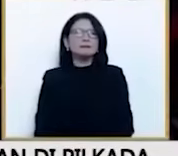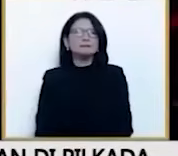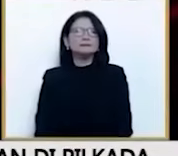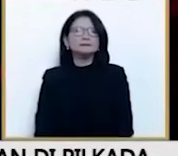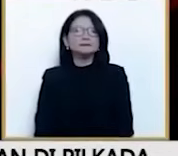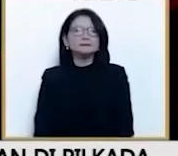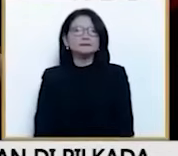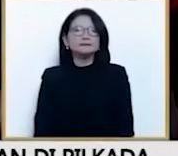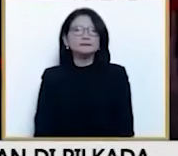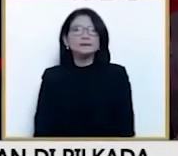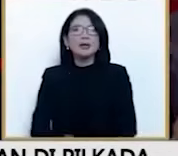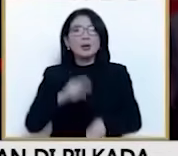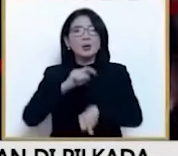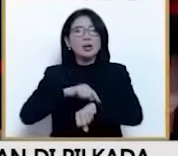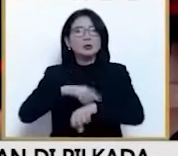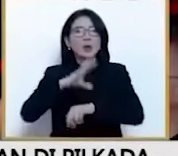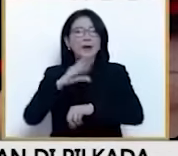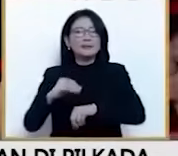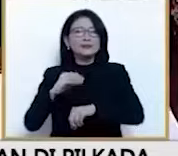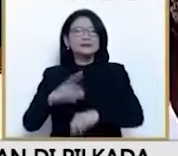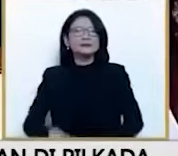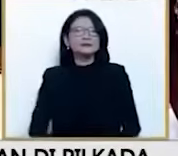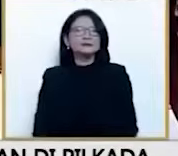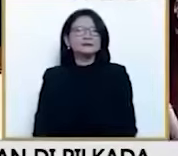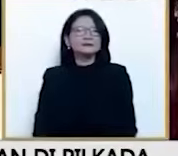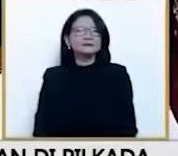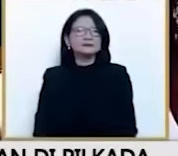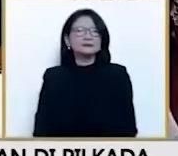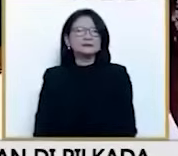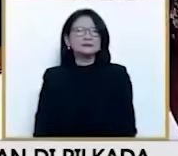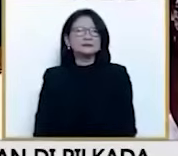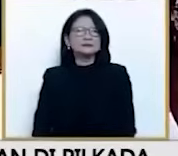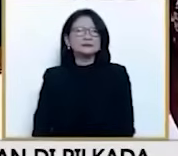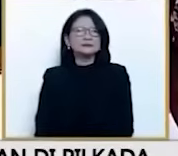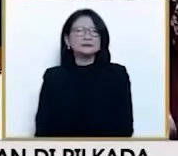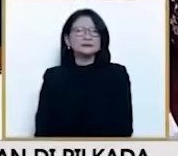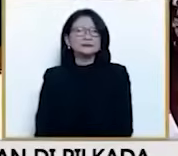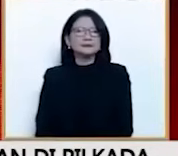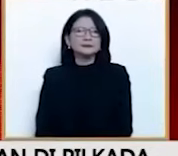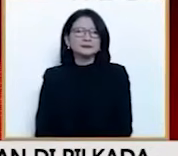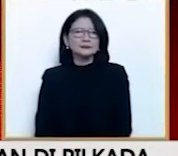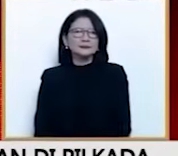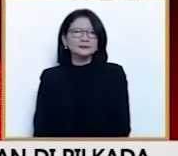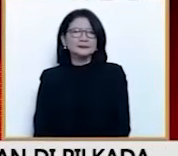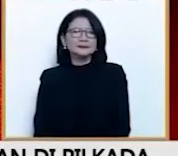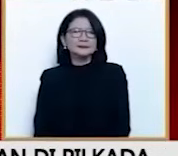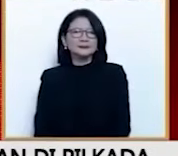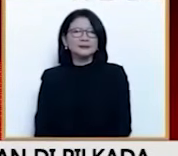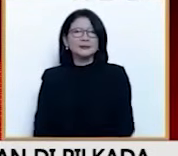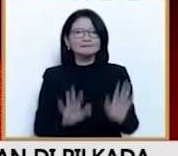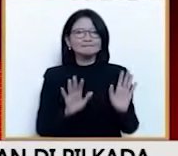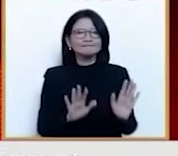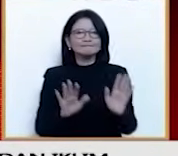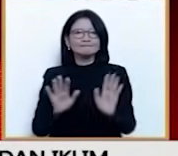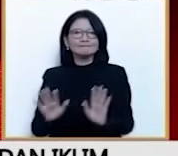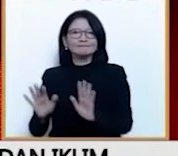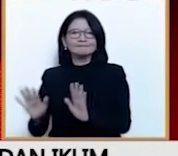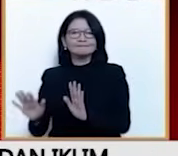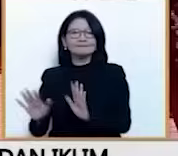baik, waktunya sudah habis. Ya, baik. Baik, mohon tenang. Mohon tenang semuanya para